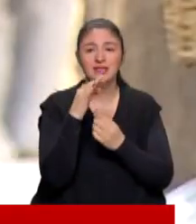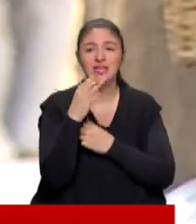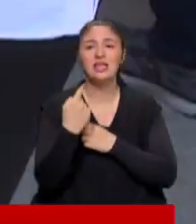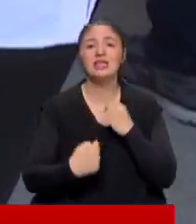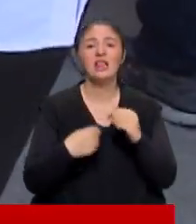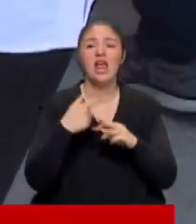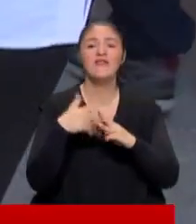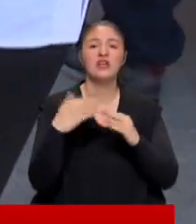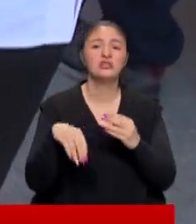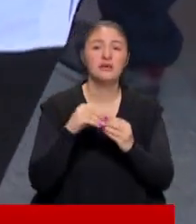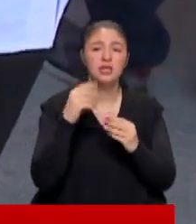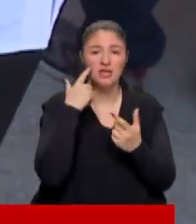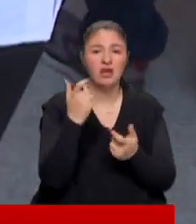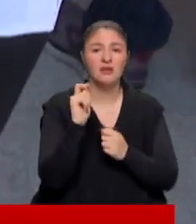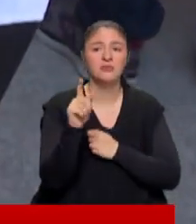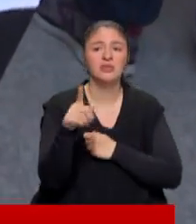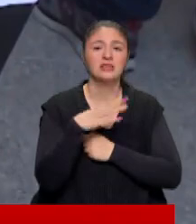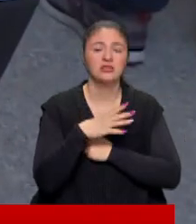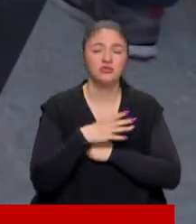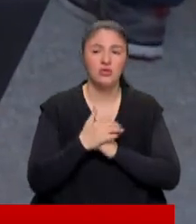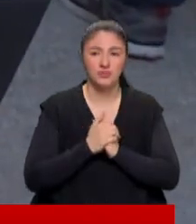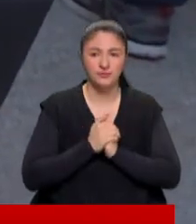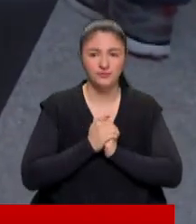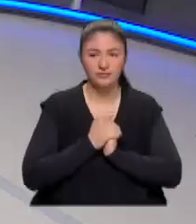hissedilen enflasyonun zamlarda dikkate alınmasını istiyor.